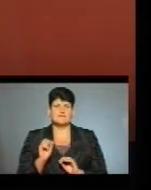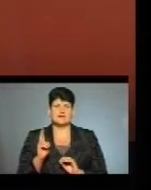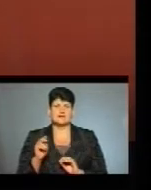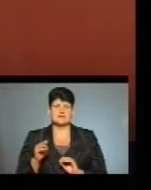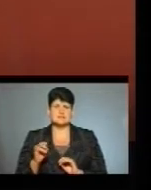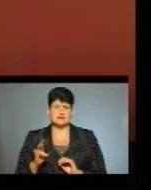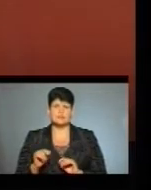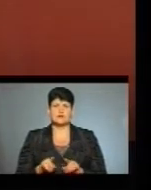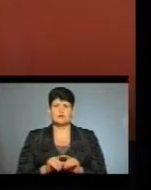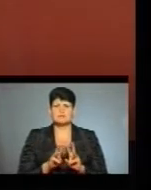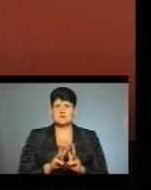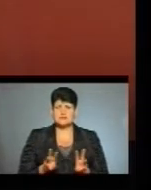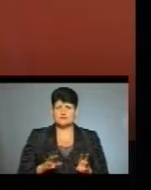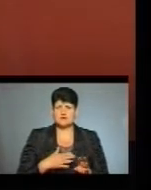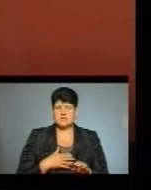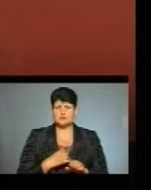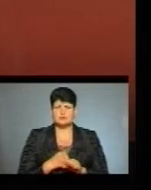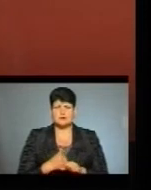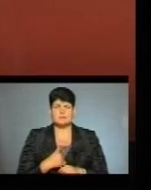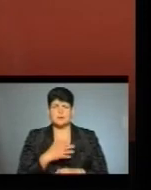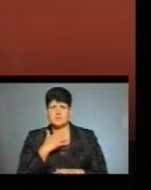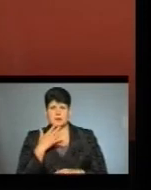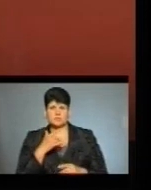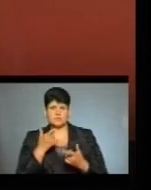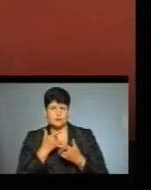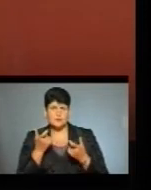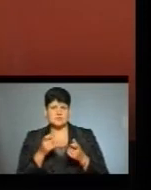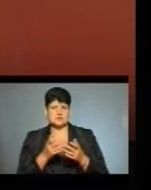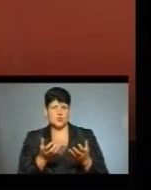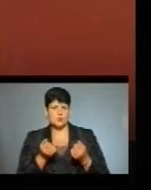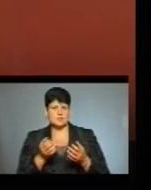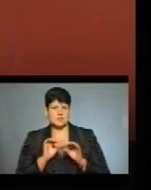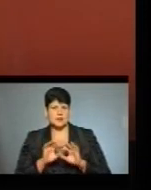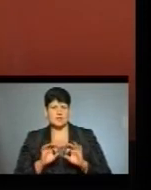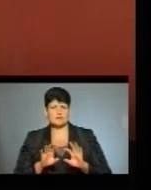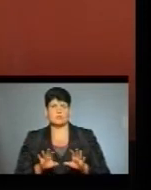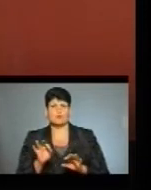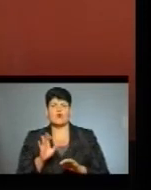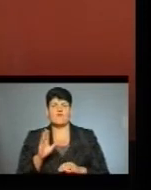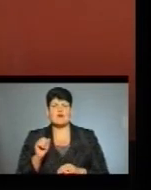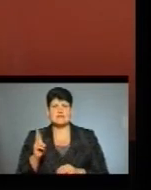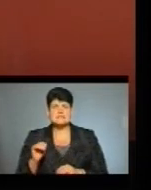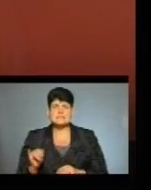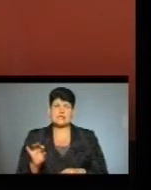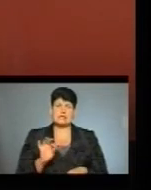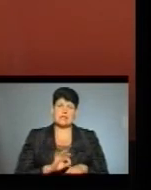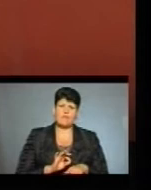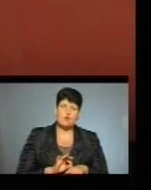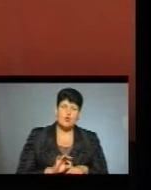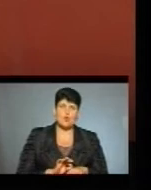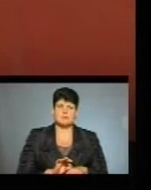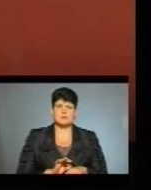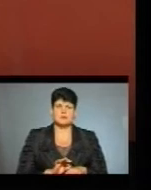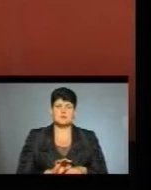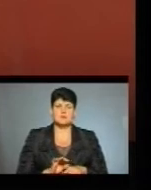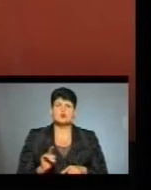Так само міністерство наше працює. Ми багато інформації отримуємо про вакцини, про хвороби, про те,